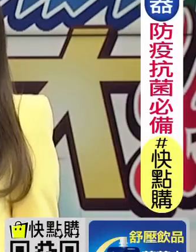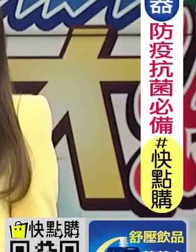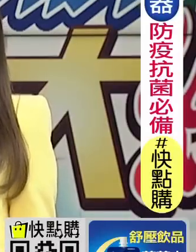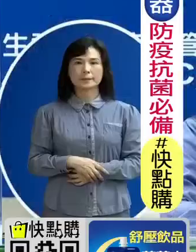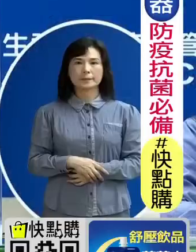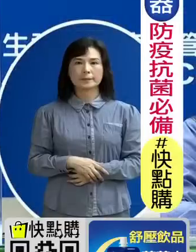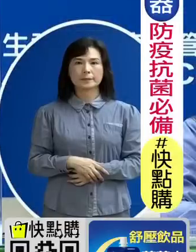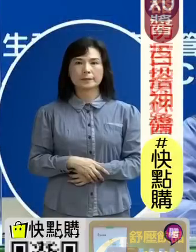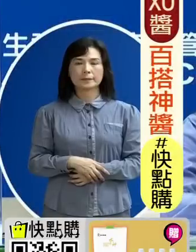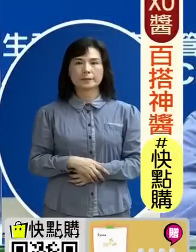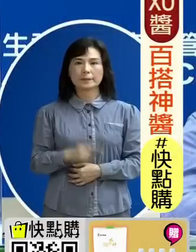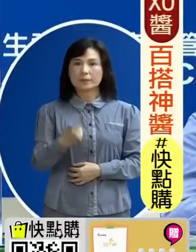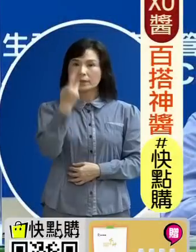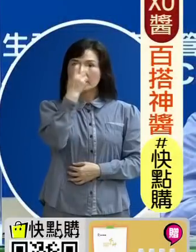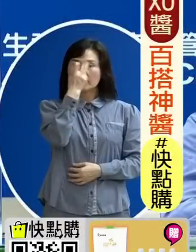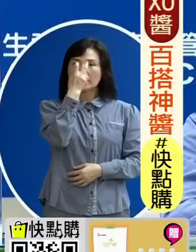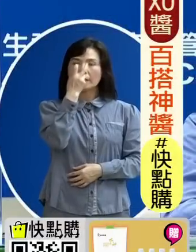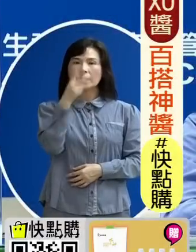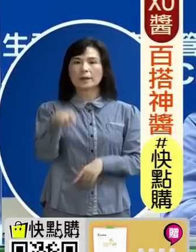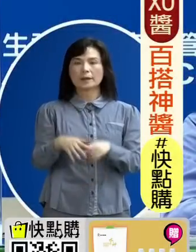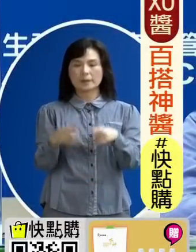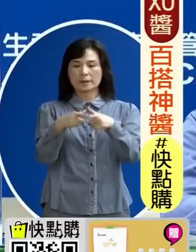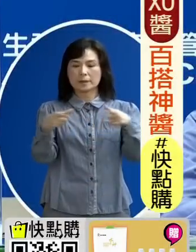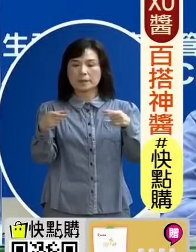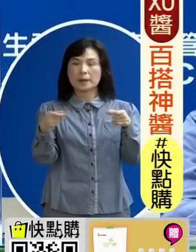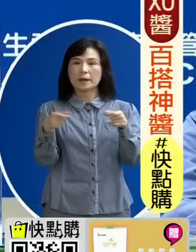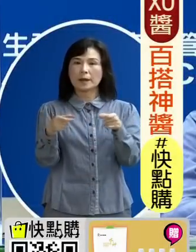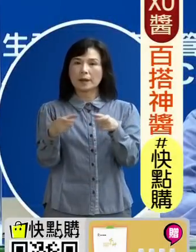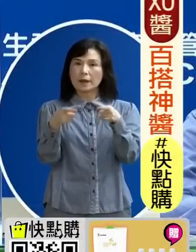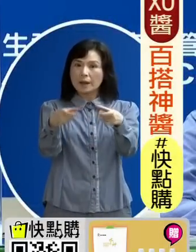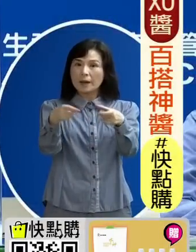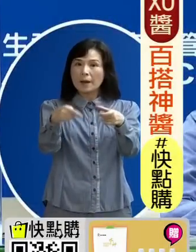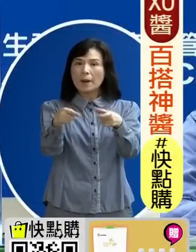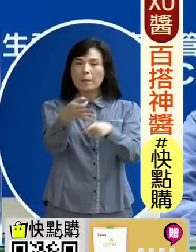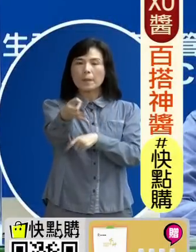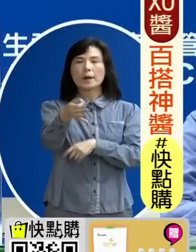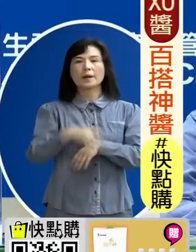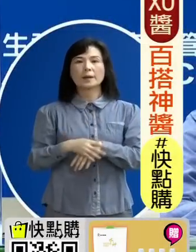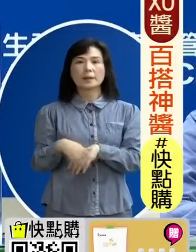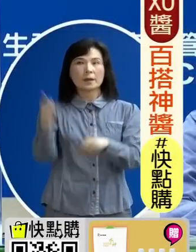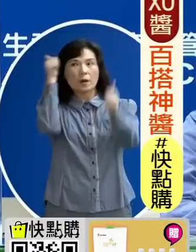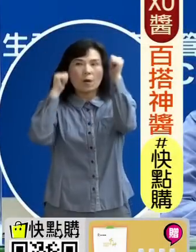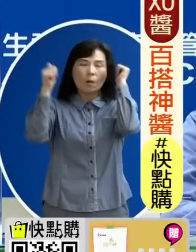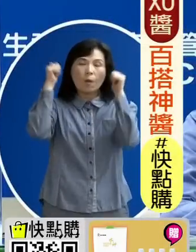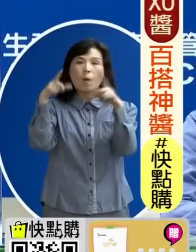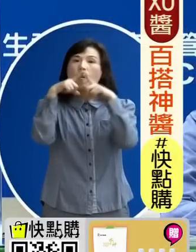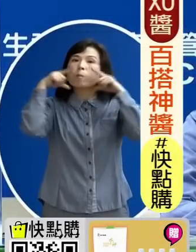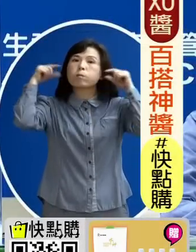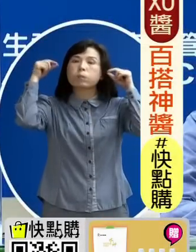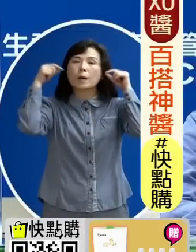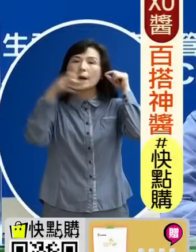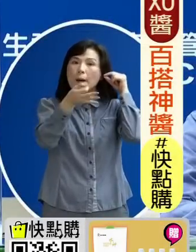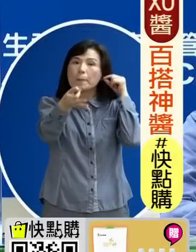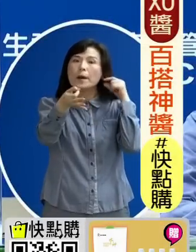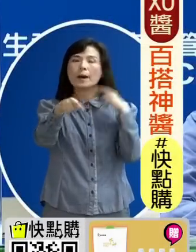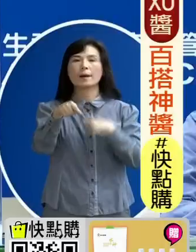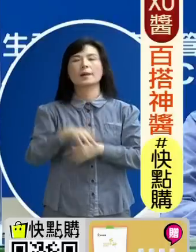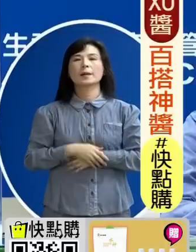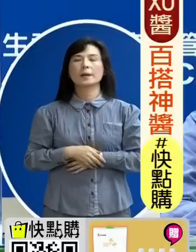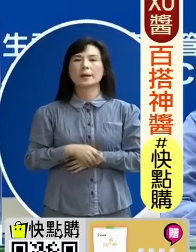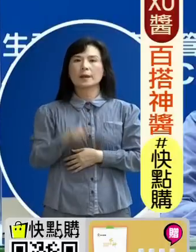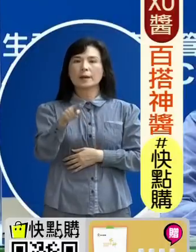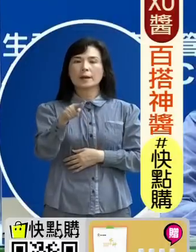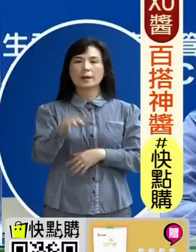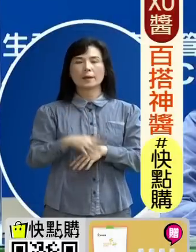什么价格比较便宜的不拿来卖给民众？卖给民众的是本来你的进货价格，它的本身的价格就比较贵的这一